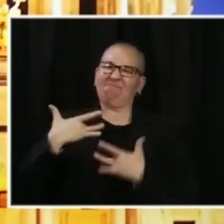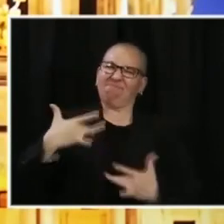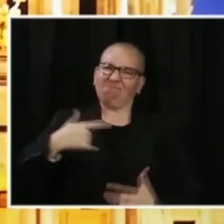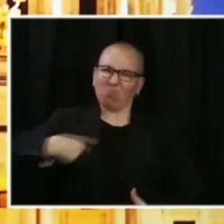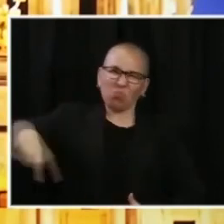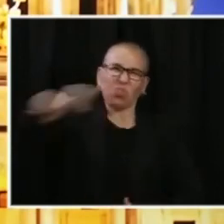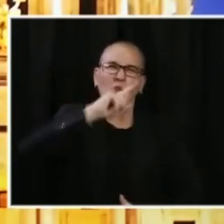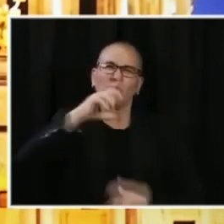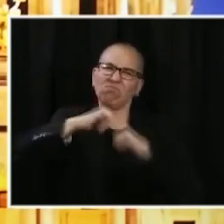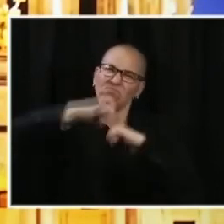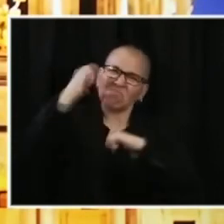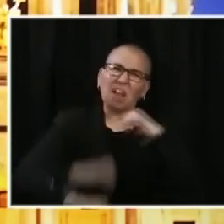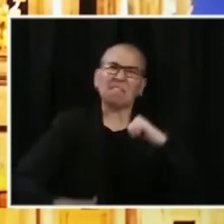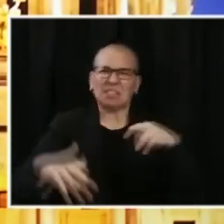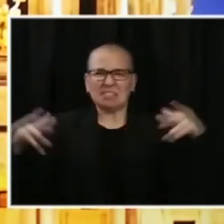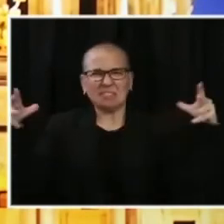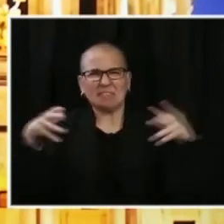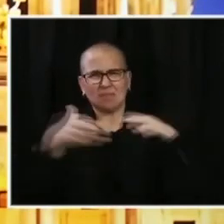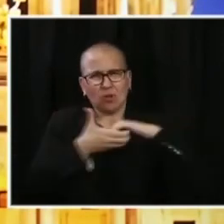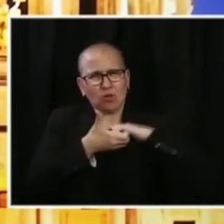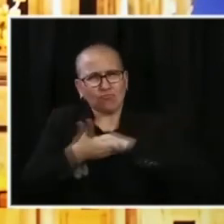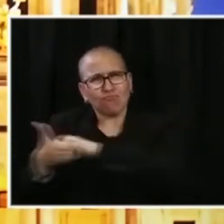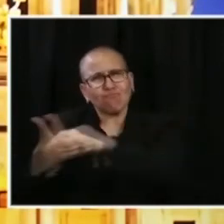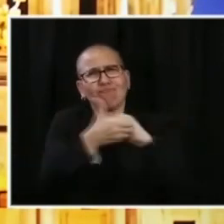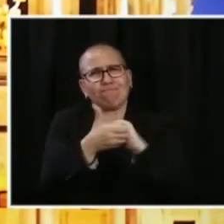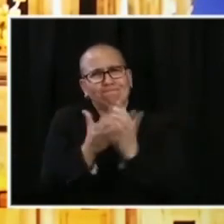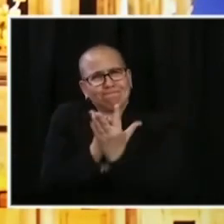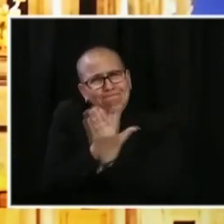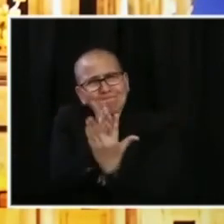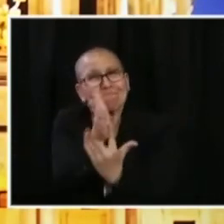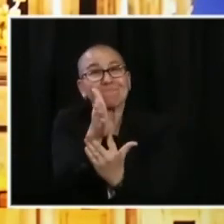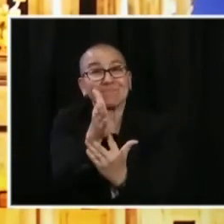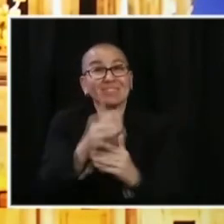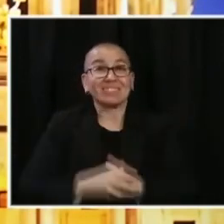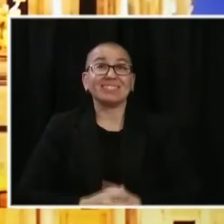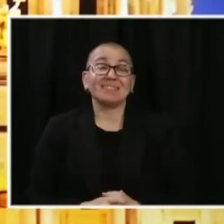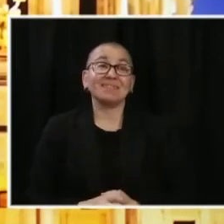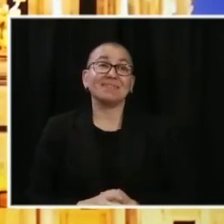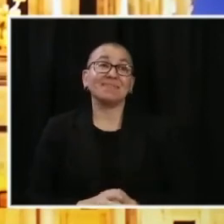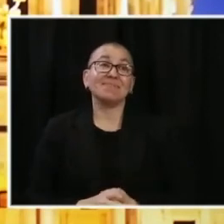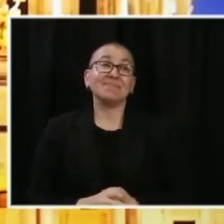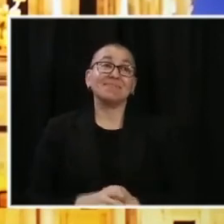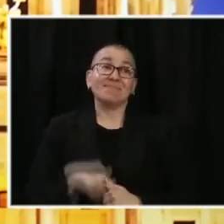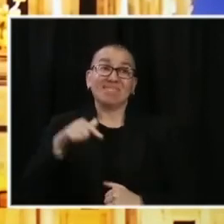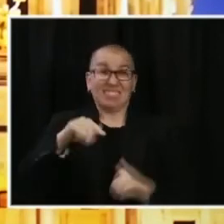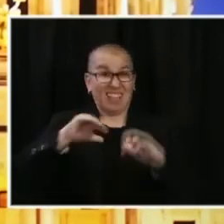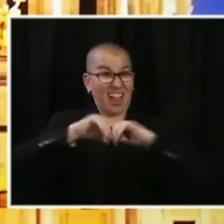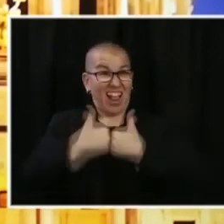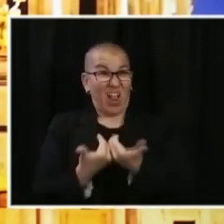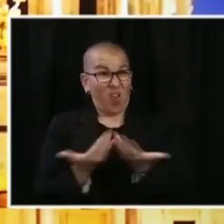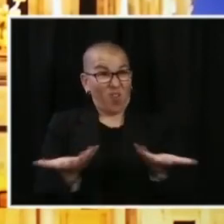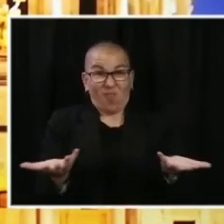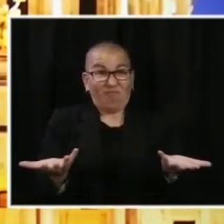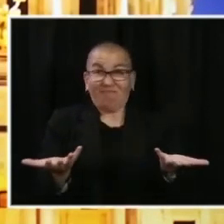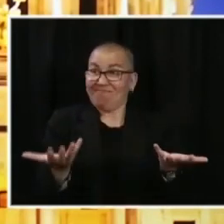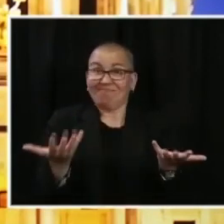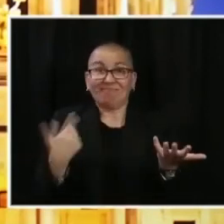rồi sổ về để cho mình sẽ tạo nói nhanh là nhớ ok tàu ấy xe nhưng nhớ bé chọn trả nhớ cho là một ba tàu cho nên nhớ cho